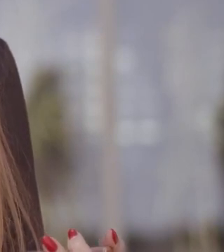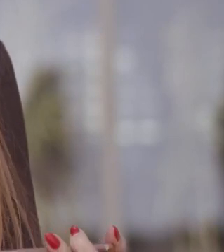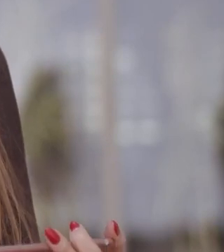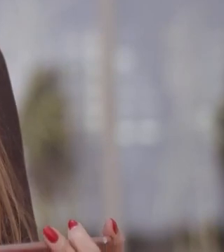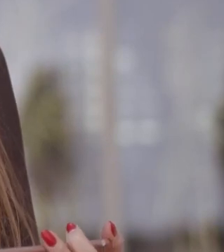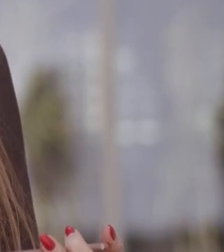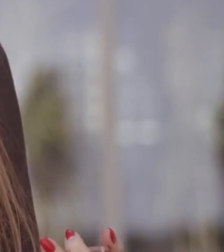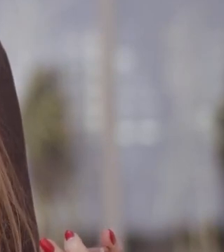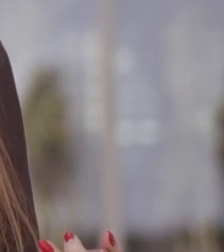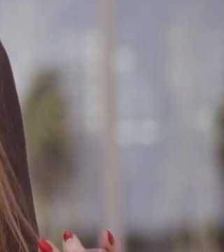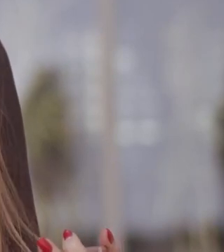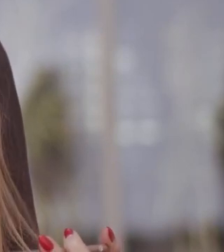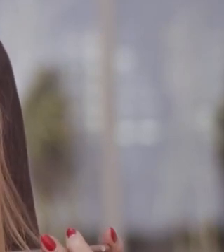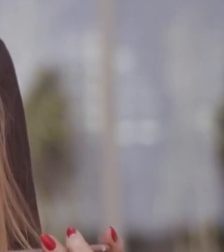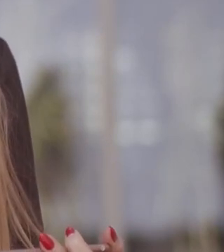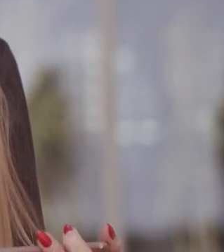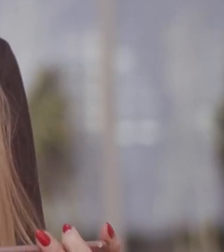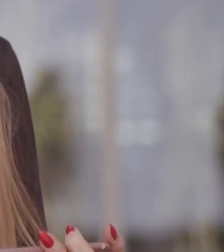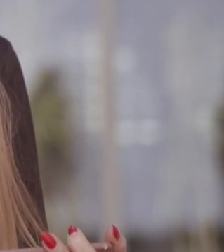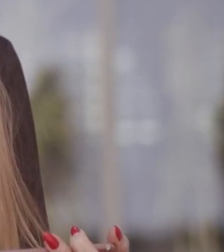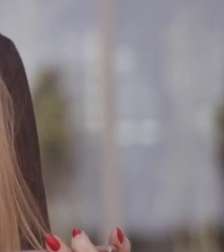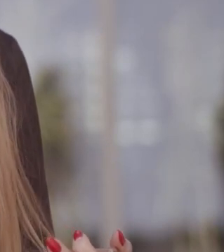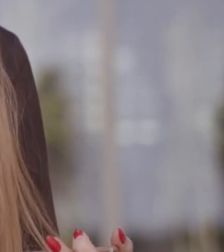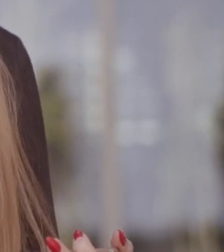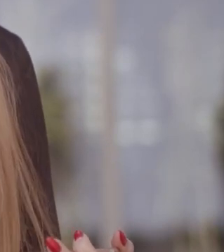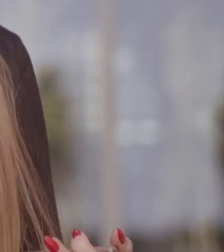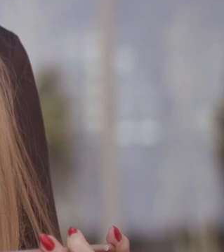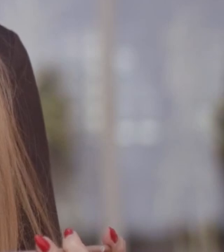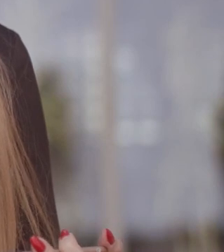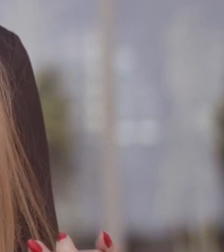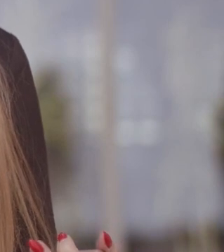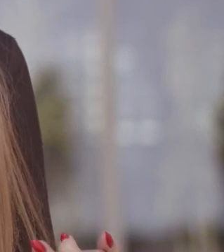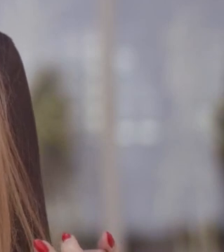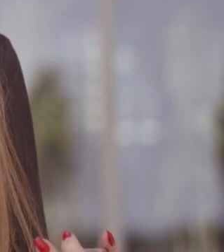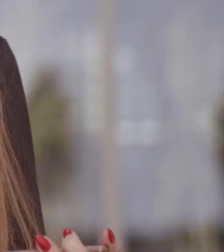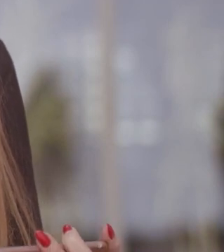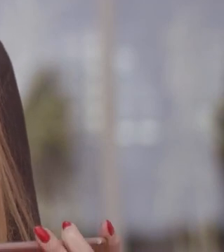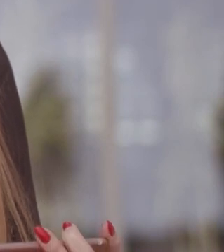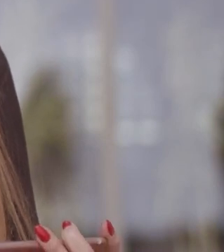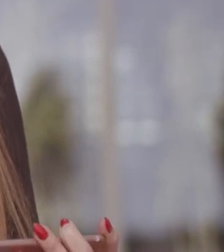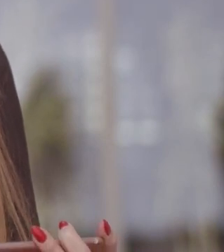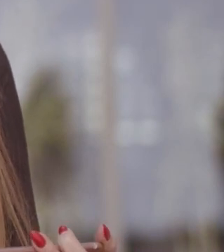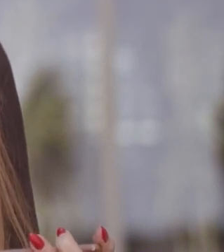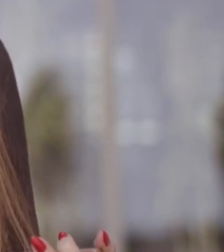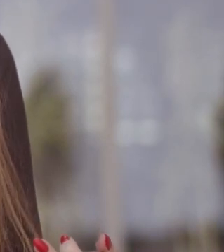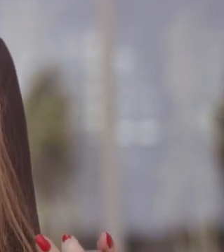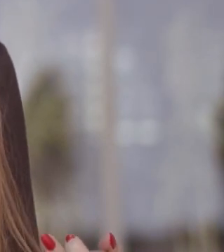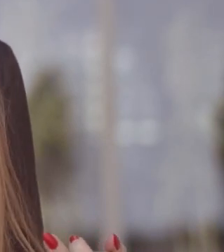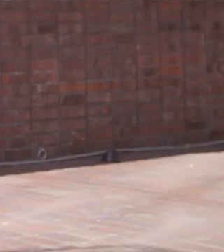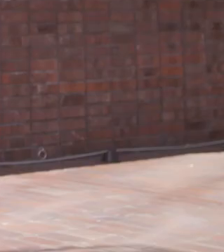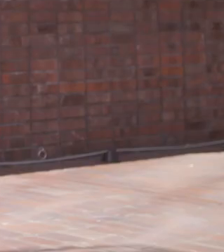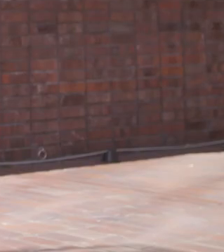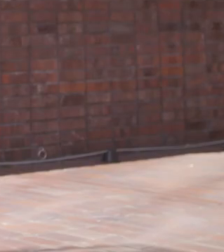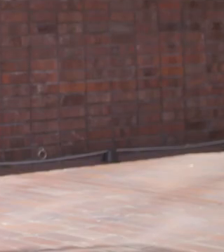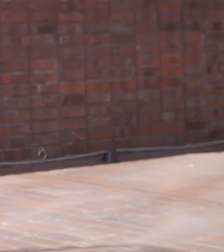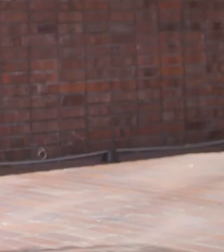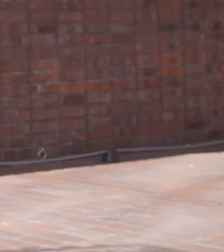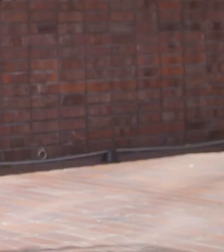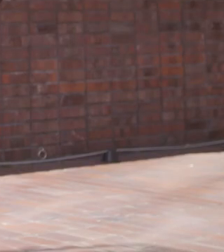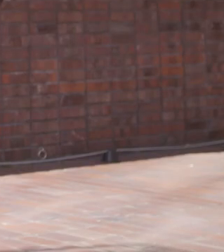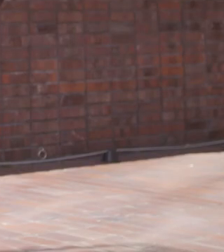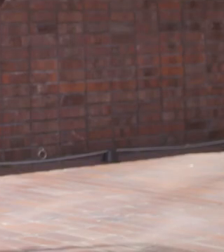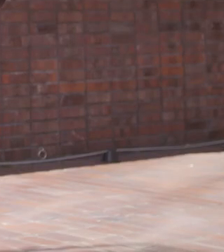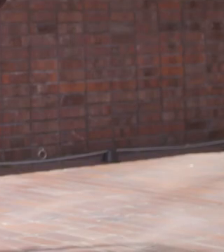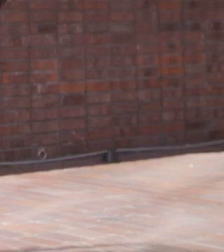aktywności, integrując się ze sobą, grając w gry planszowe, bądź odpoczywając na wygodnych kanapach i fotelach. Jest dzisiaj ze mną pani